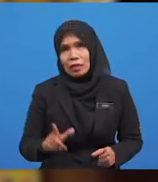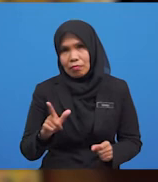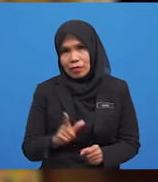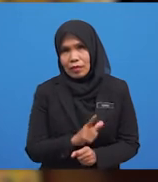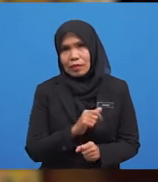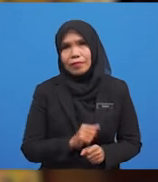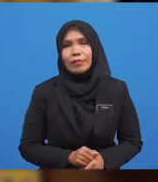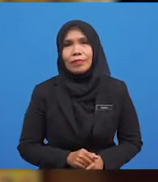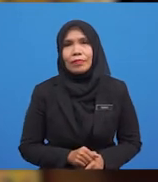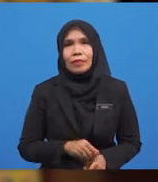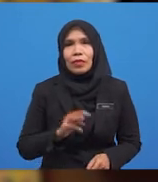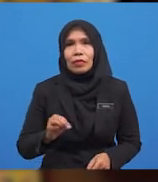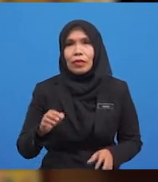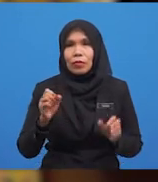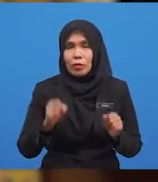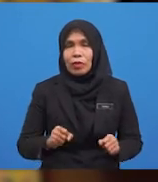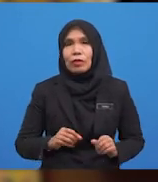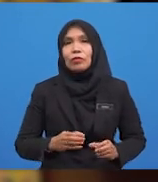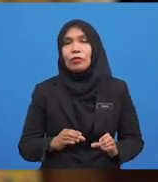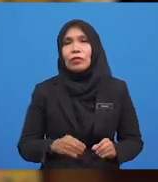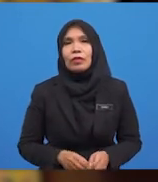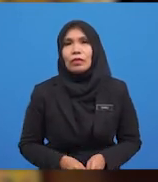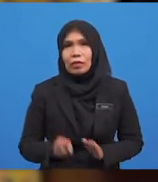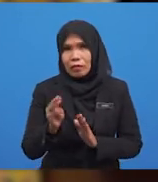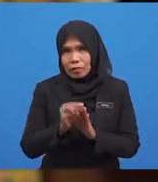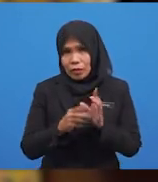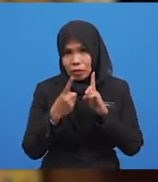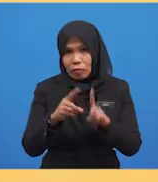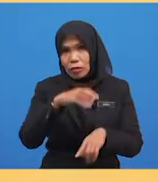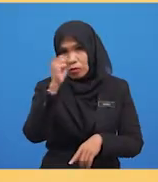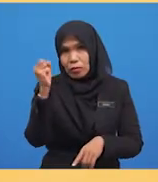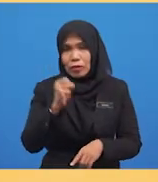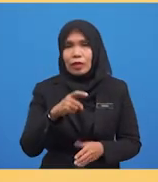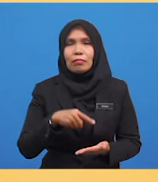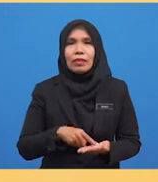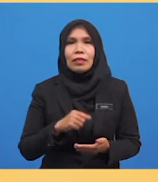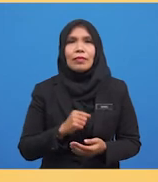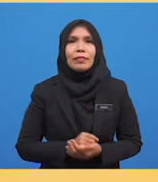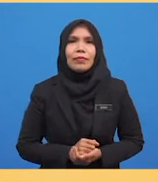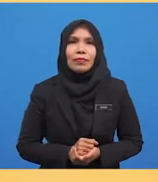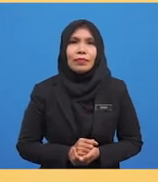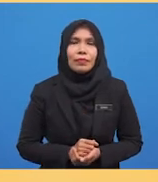bolehlah cuba menjawab soalan ini sekarang.